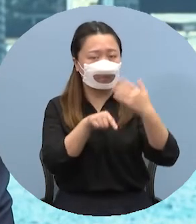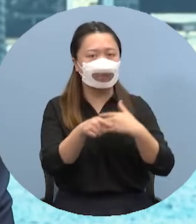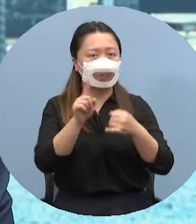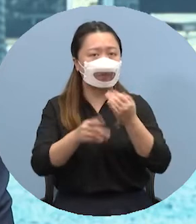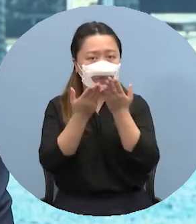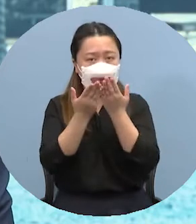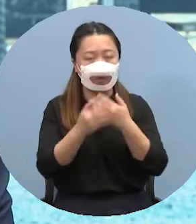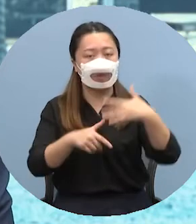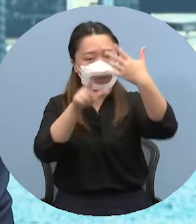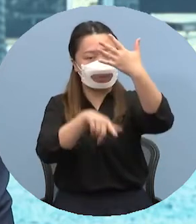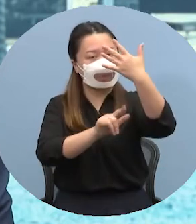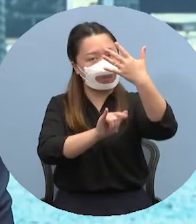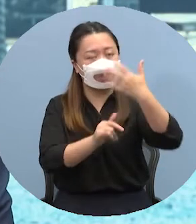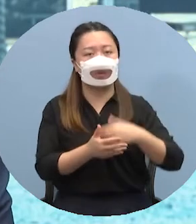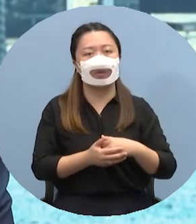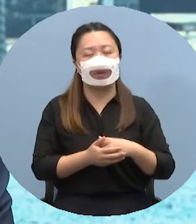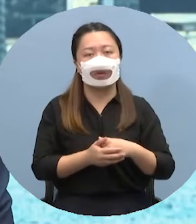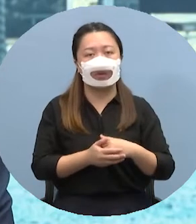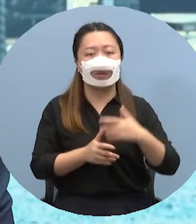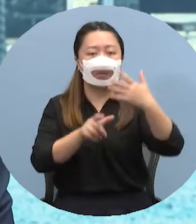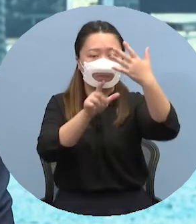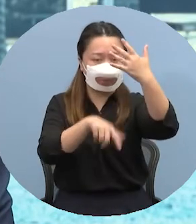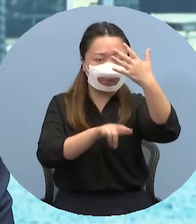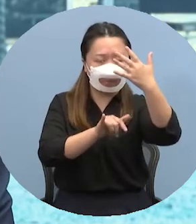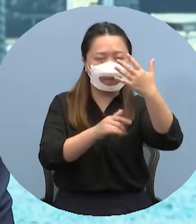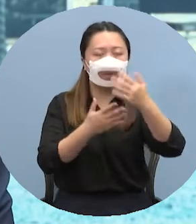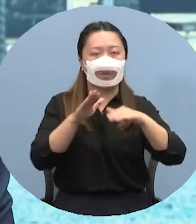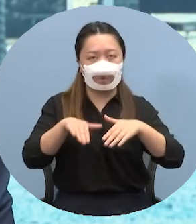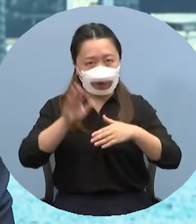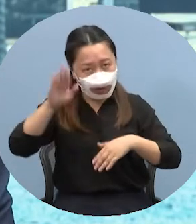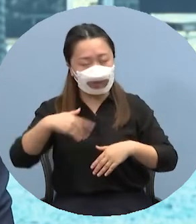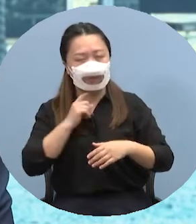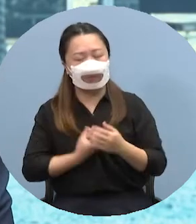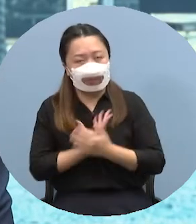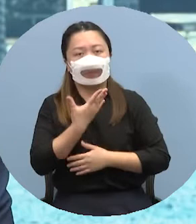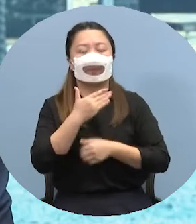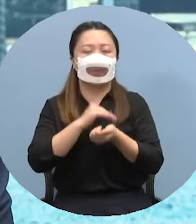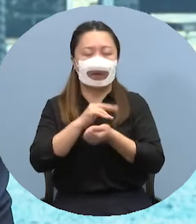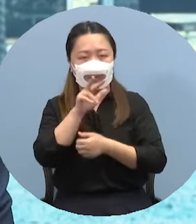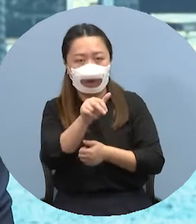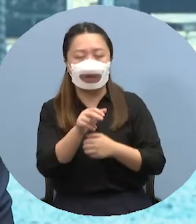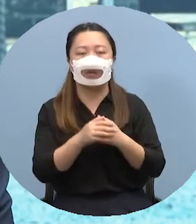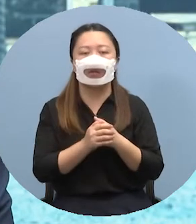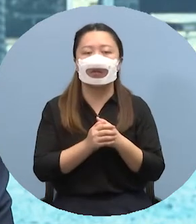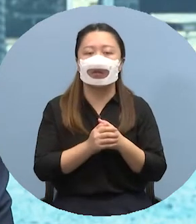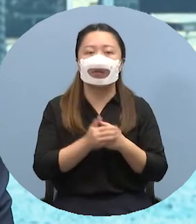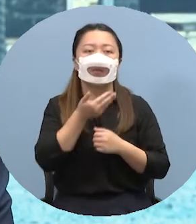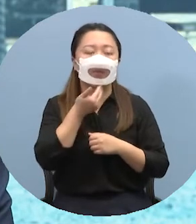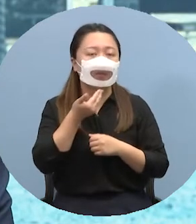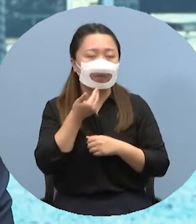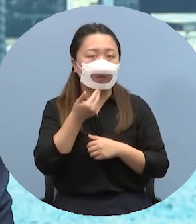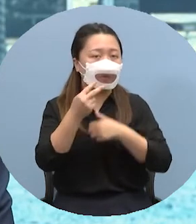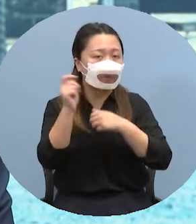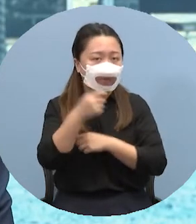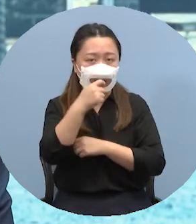上學嘅日期係5月16日，咁喺5月16日同日就開始出現病徵啦。咁上晝嗰個樣本咧，快